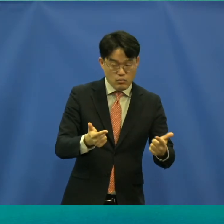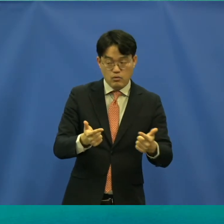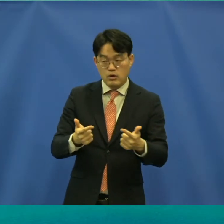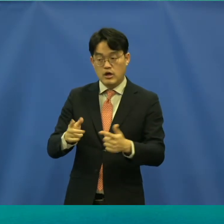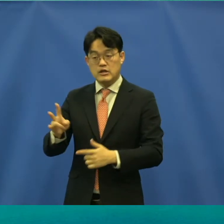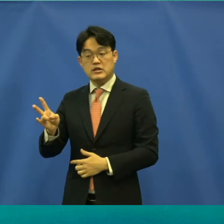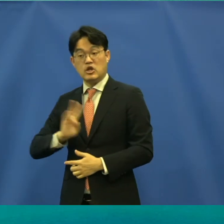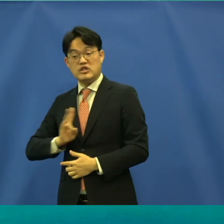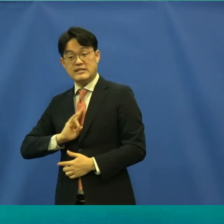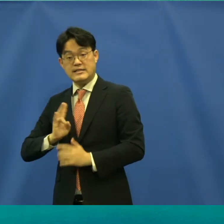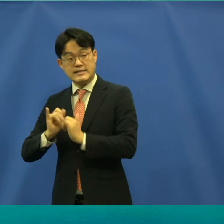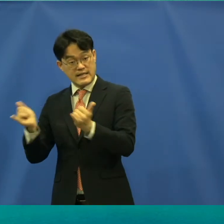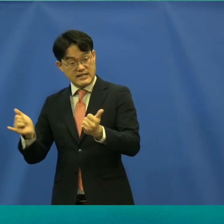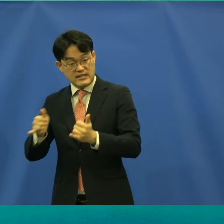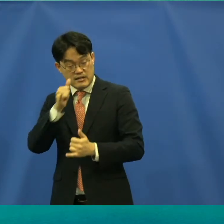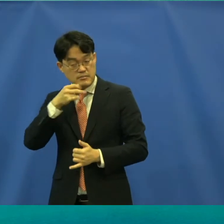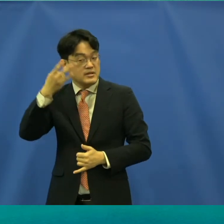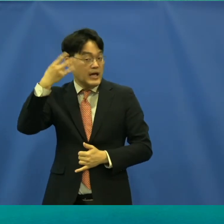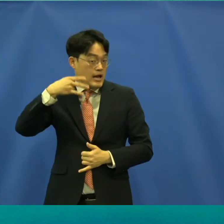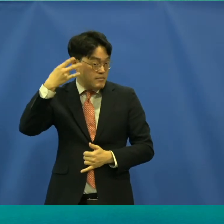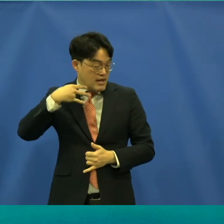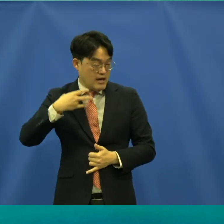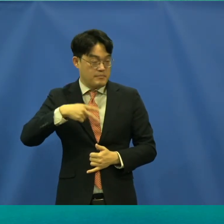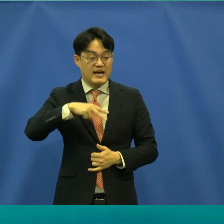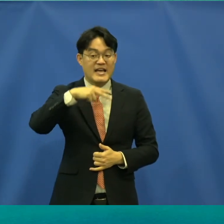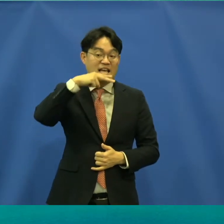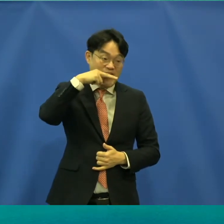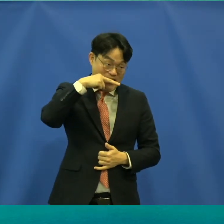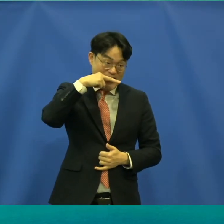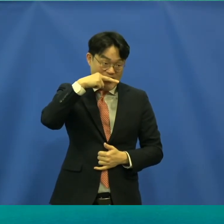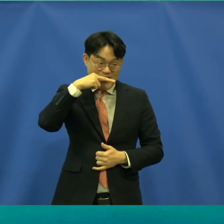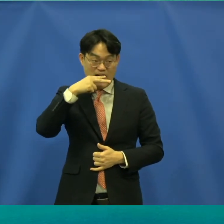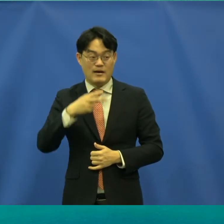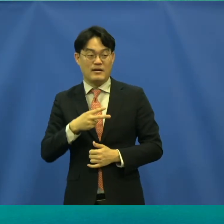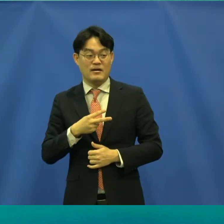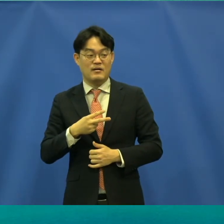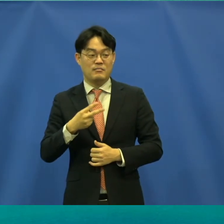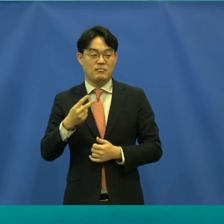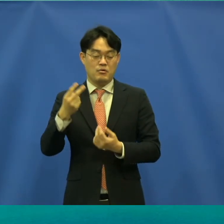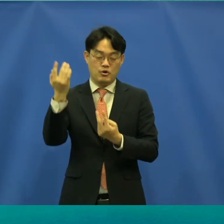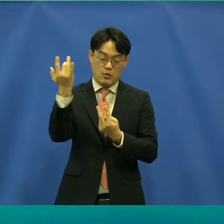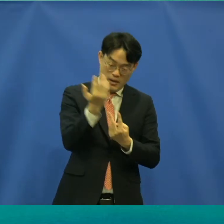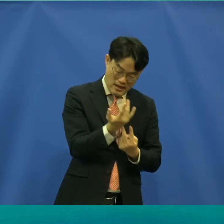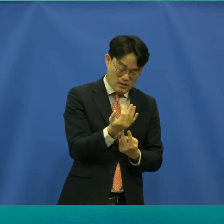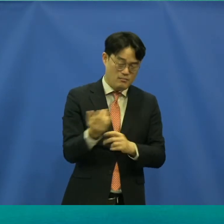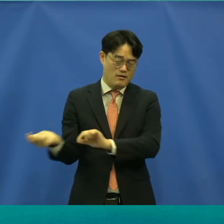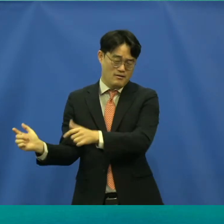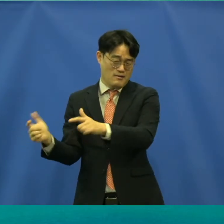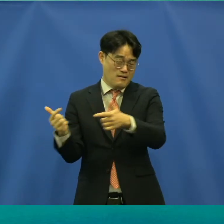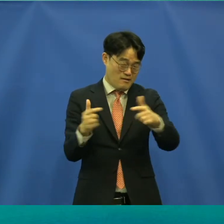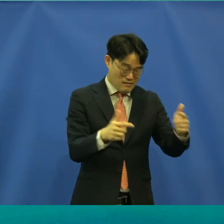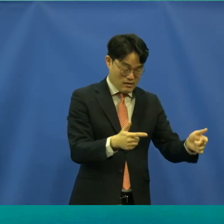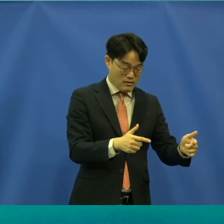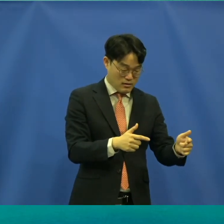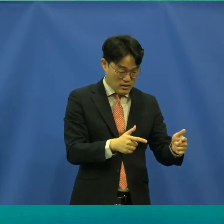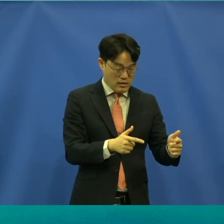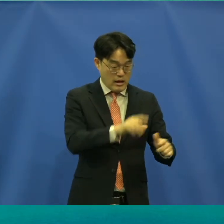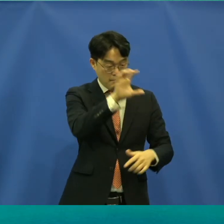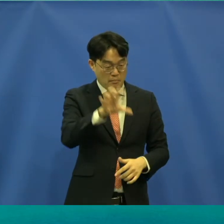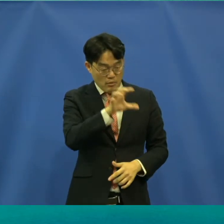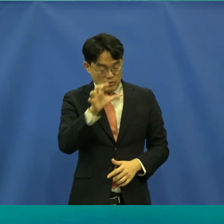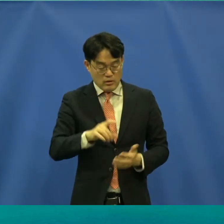예레미야서를 보면 여호와의 말씀이 임하니라, 여호와의 말씀이 임하니라, 여호와의 말씀이 이게 막 계속 반복되고